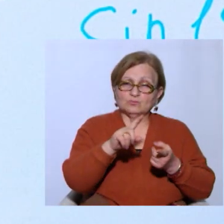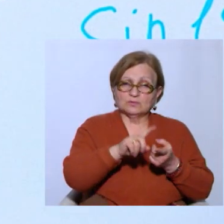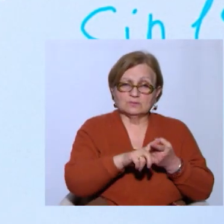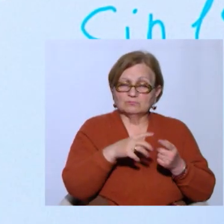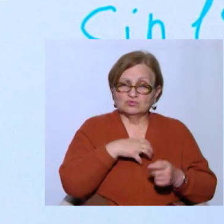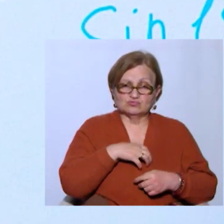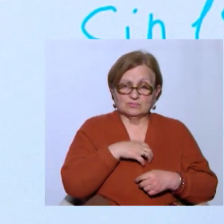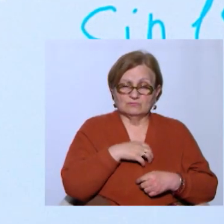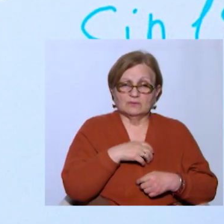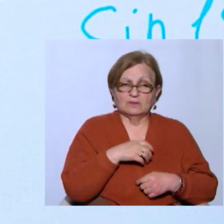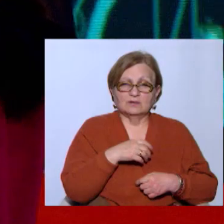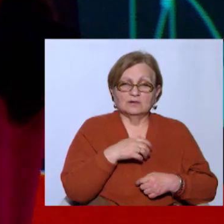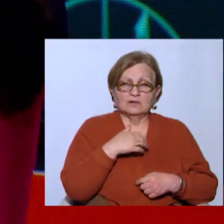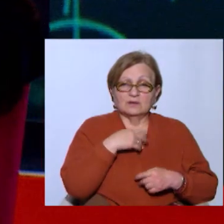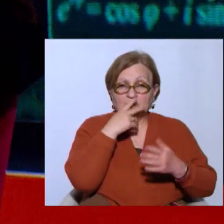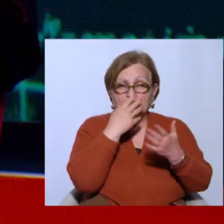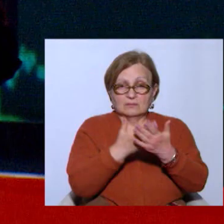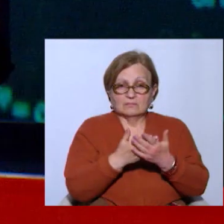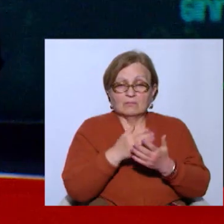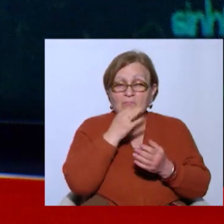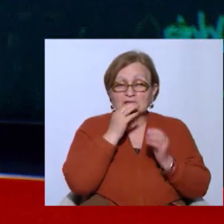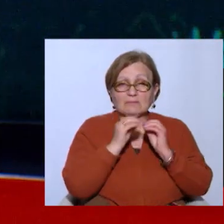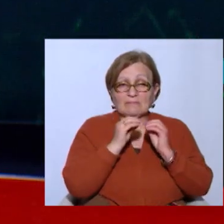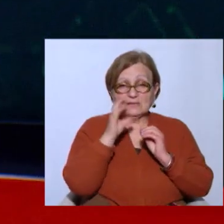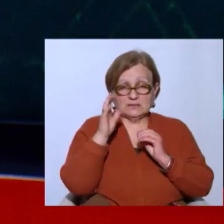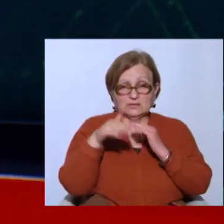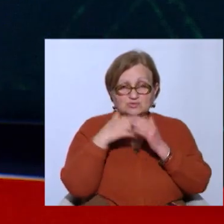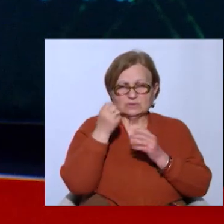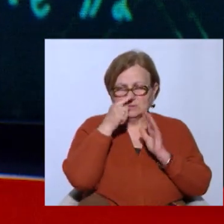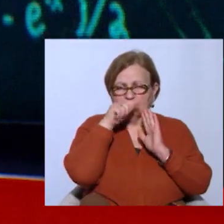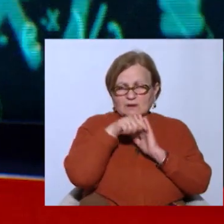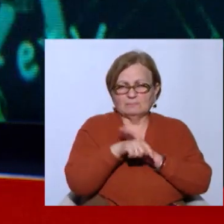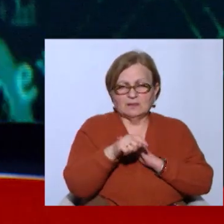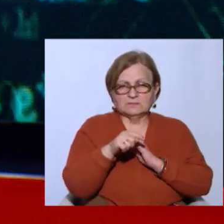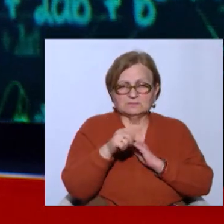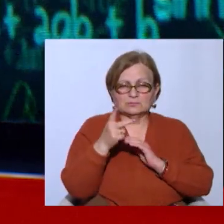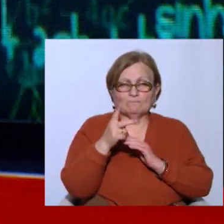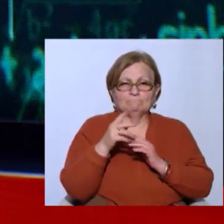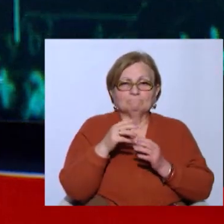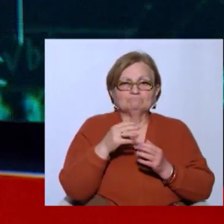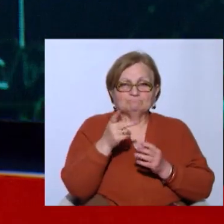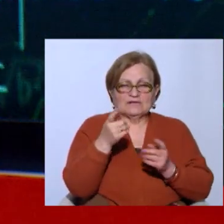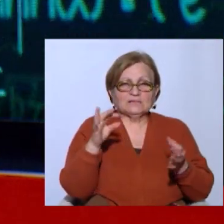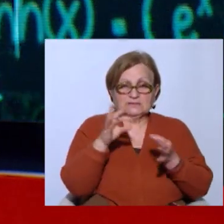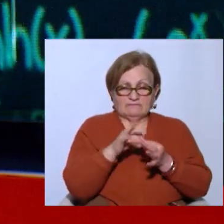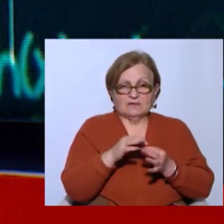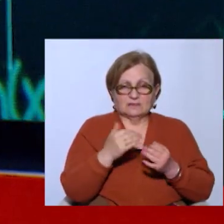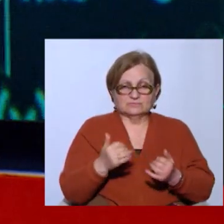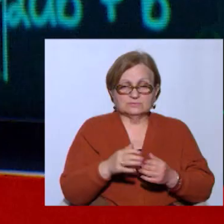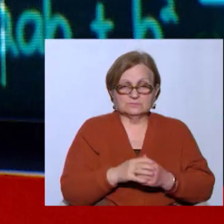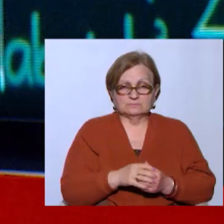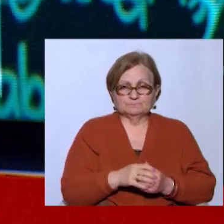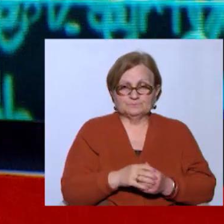ძალიან მნიშვნელოვანია. მეათე კლასში უფრო და უფრო ღრმად შეისწავლეთ ტრიგონომეტრიას და მიხვდებით რატო. უბრალოდ აი ესე დავაკავშიროთ, ხო?